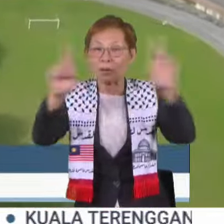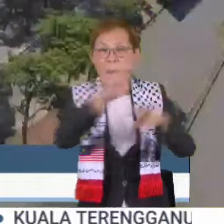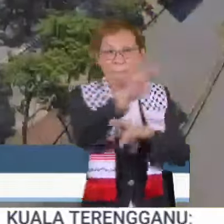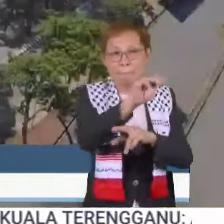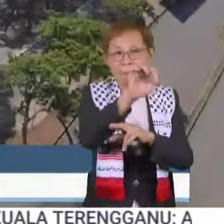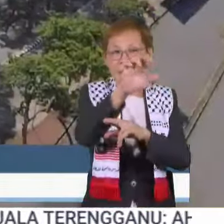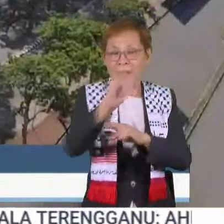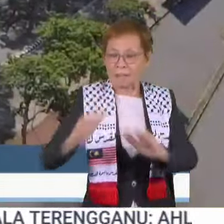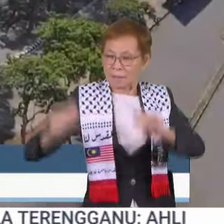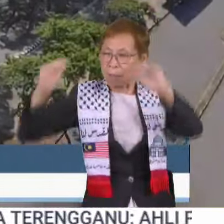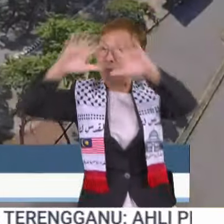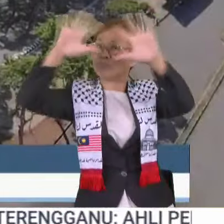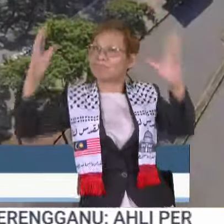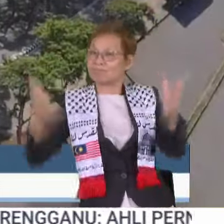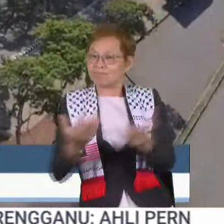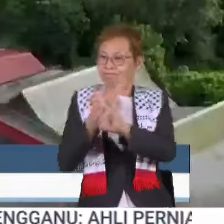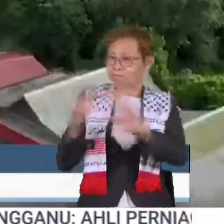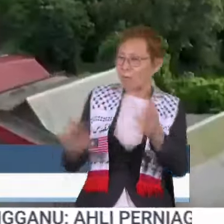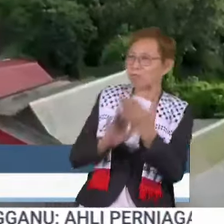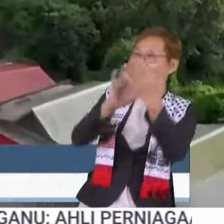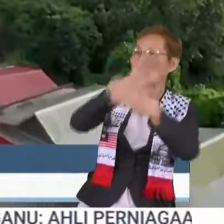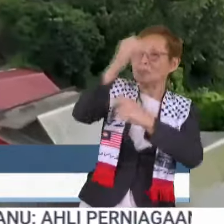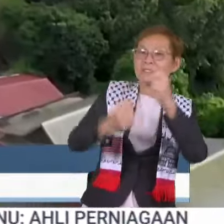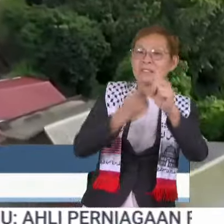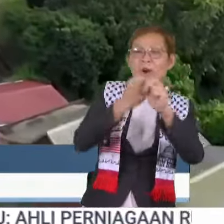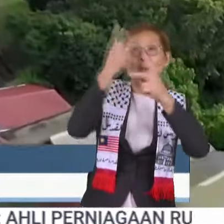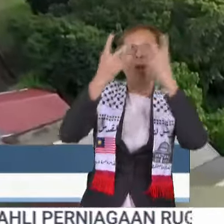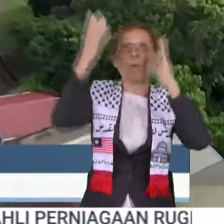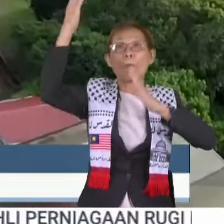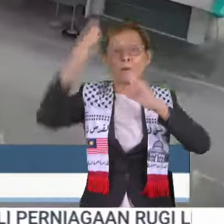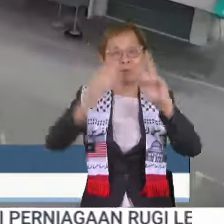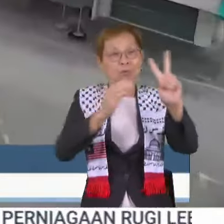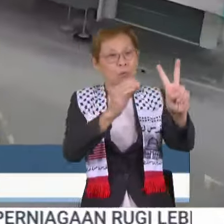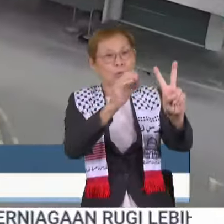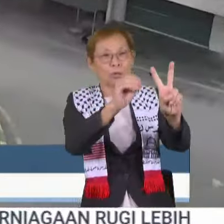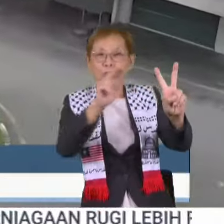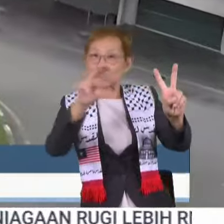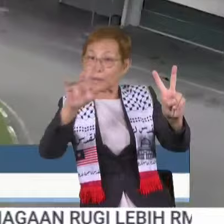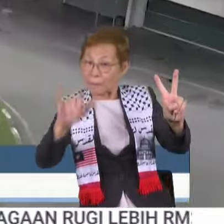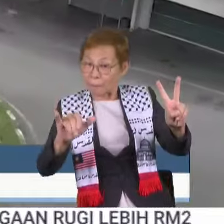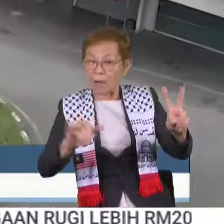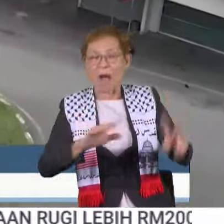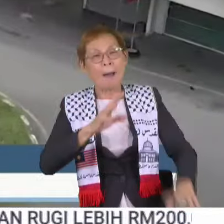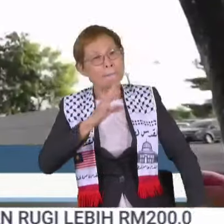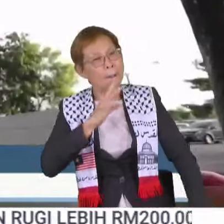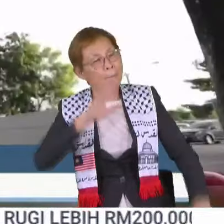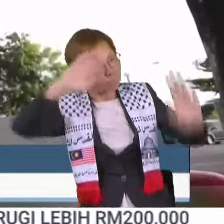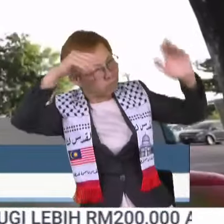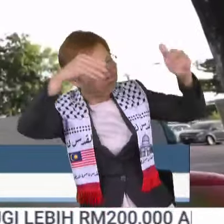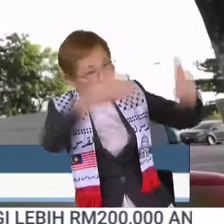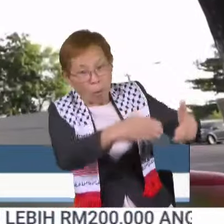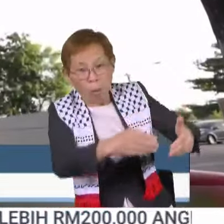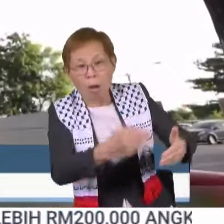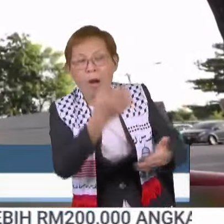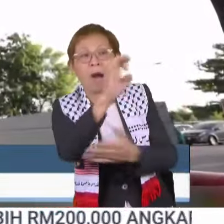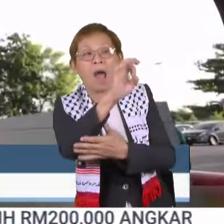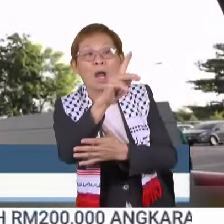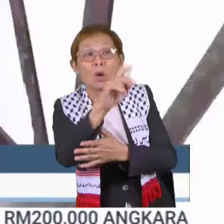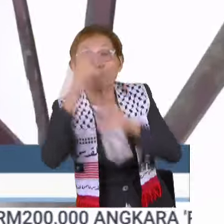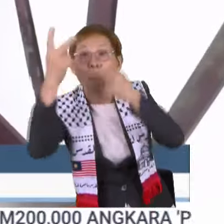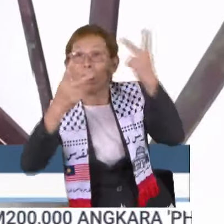peringkat antarabangsa untuk persediaan menghadapi tahun lawat Malaysia 2026 ujarnya tumpuan diberi kepada Eko